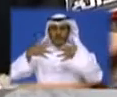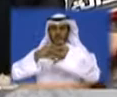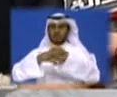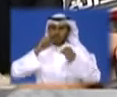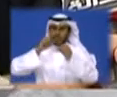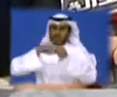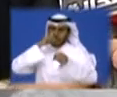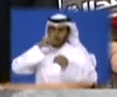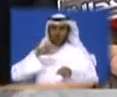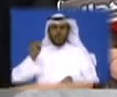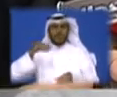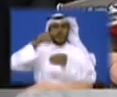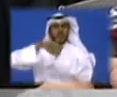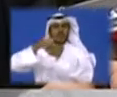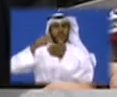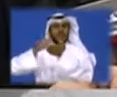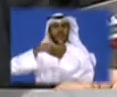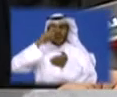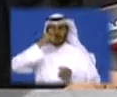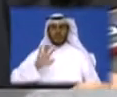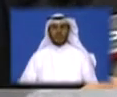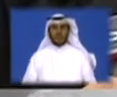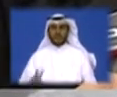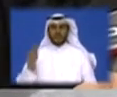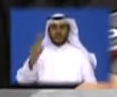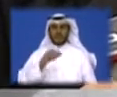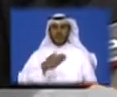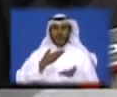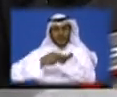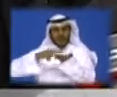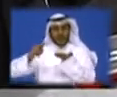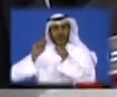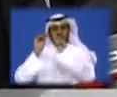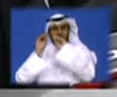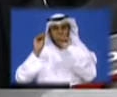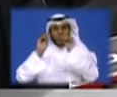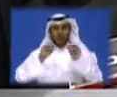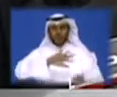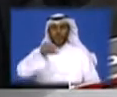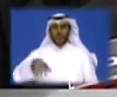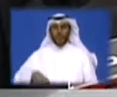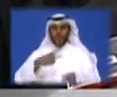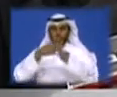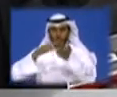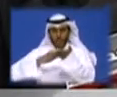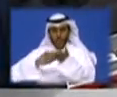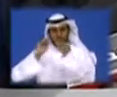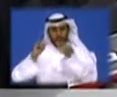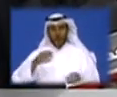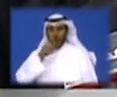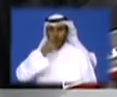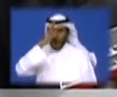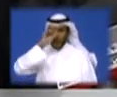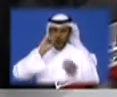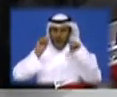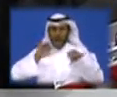الذي انتخبهم. نفس الرسالة تتوجه لإخواننا وأعزائنا أيضا في أعضاء البرلمان العراقي، خصوصا وأن السيد سليم الجبوري معه